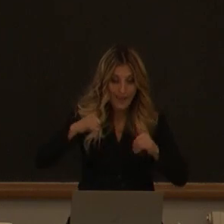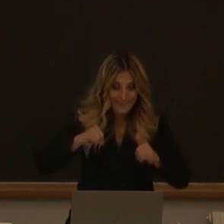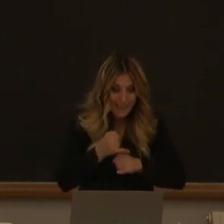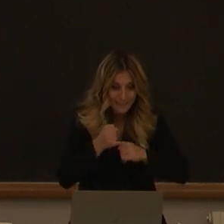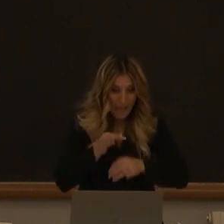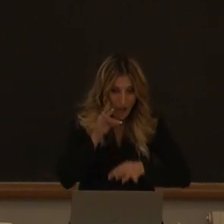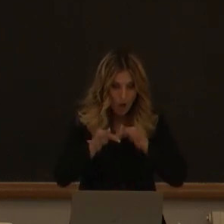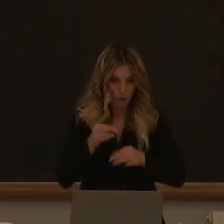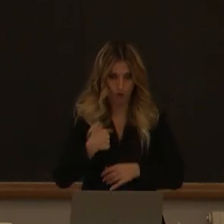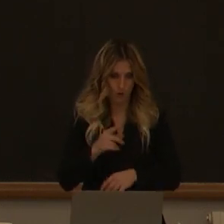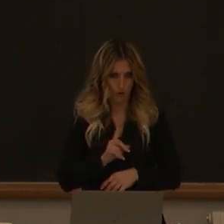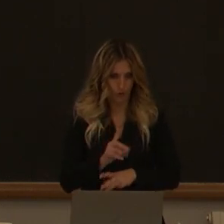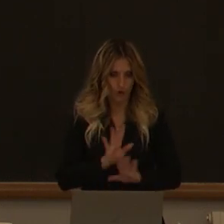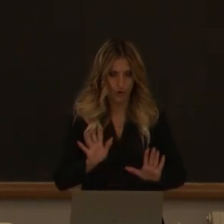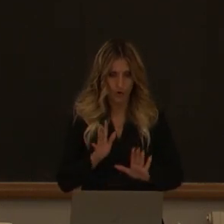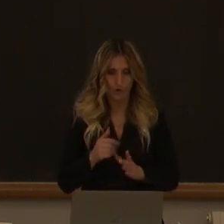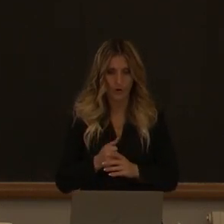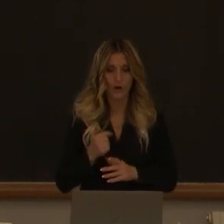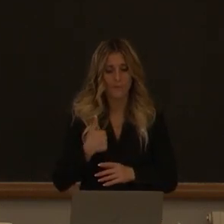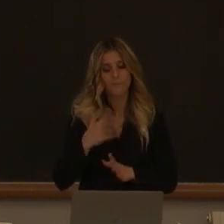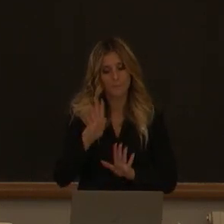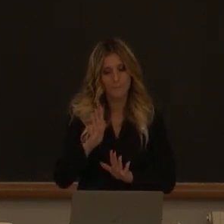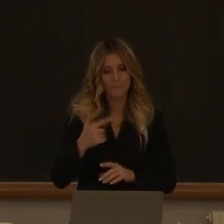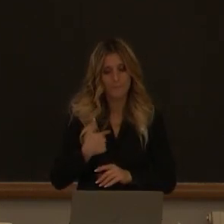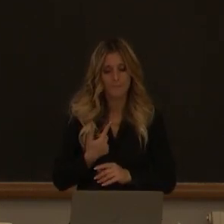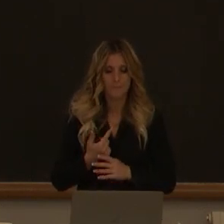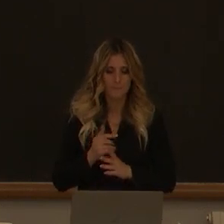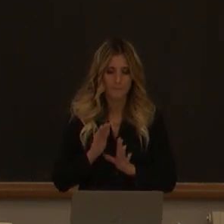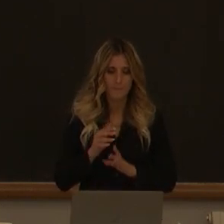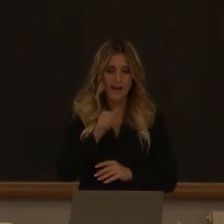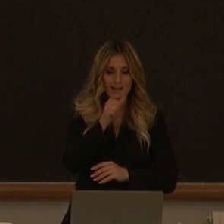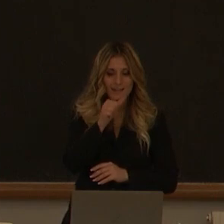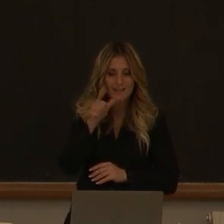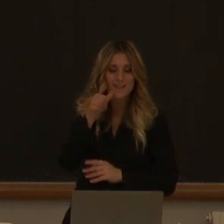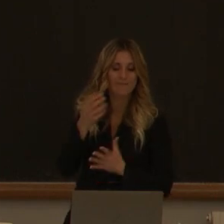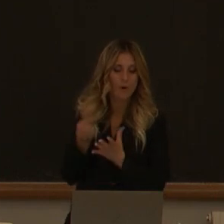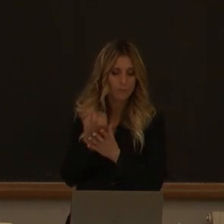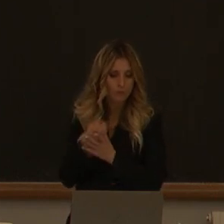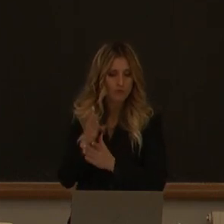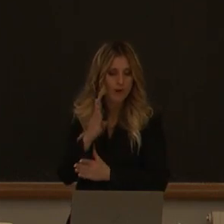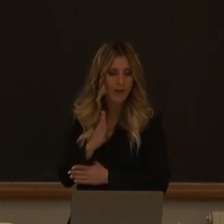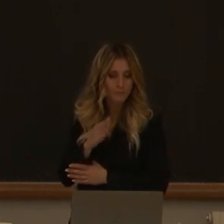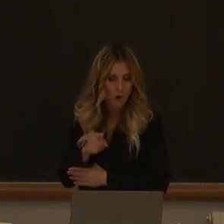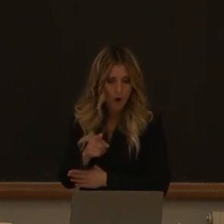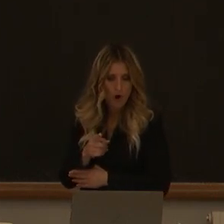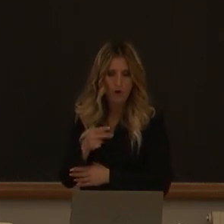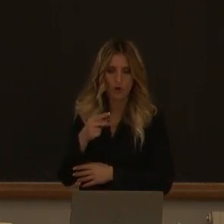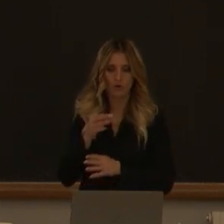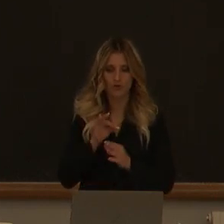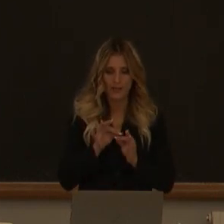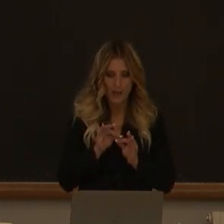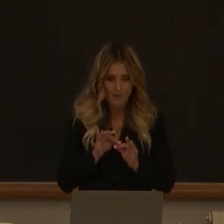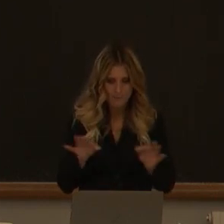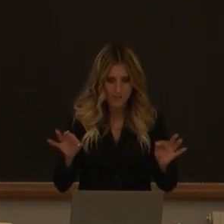dettaglio, ma che vedrà fondamentalmente una focalizzazione verso le produzioni biologiche, verso le misure